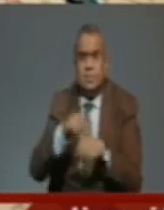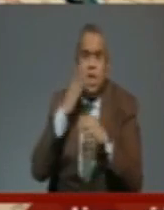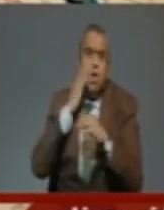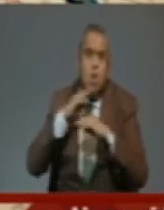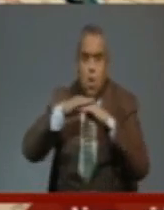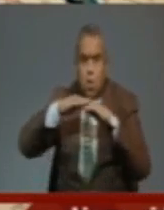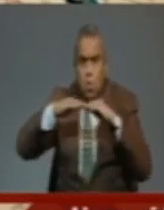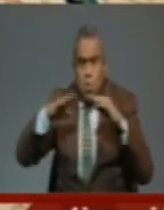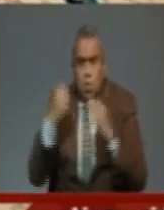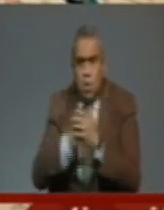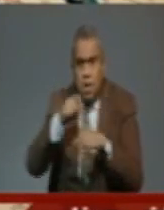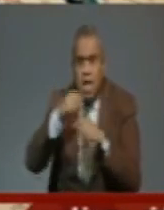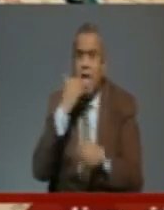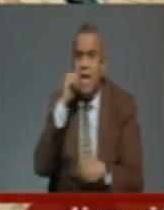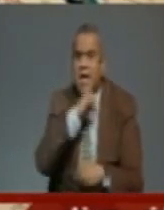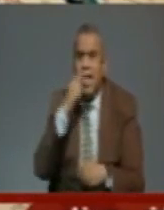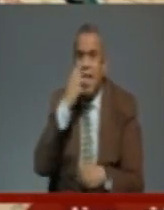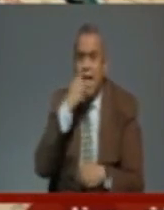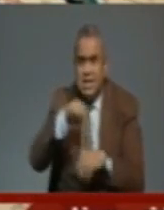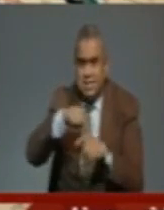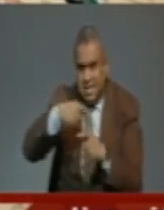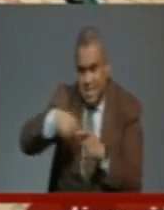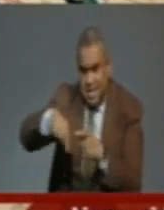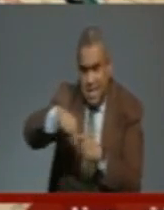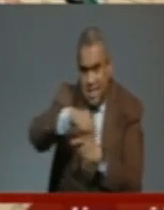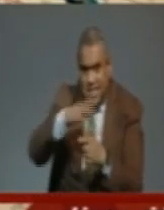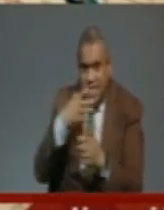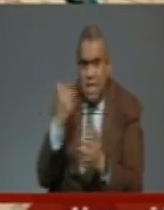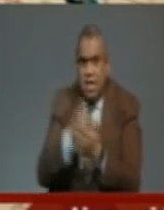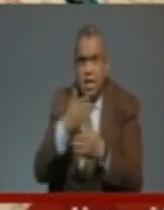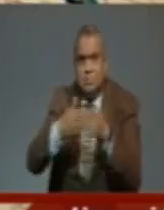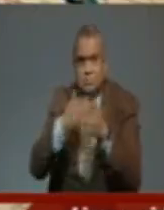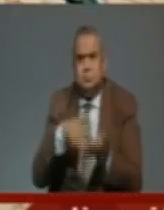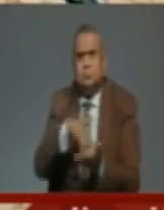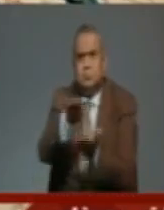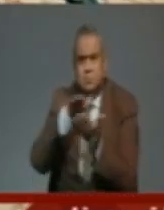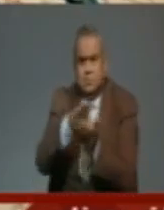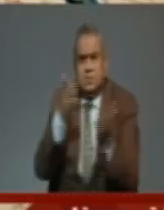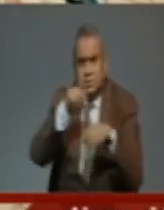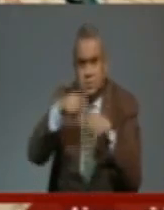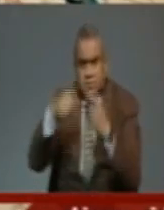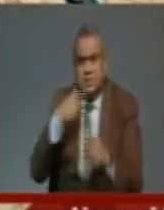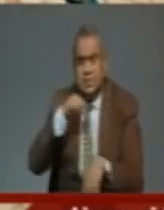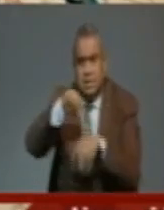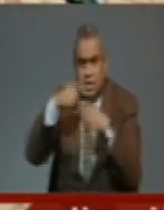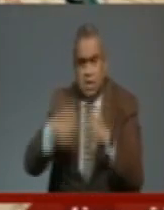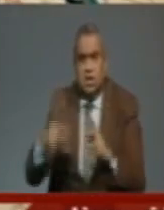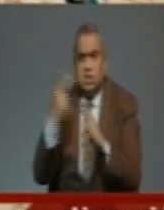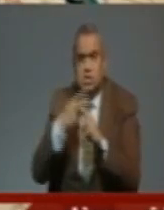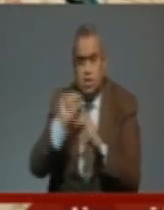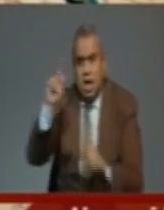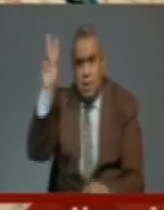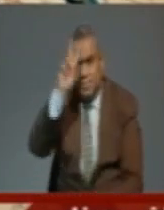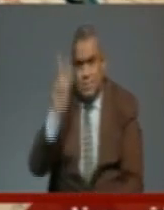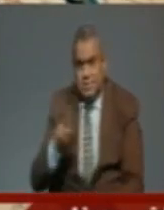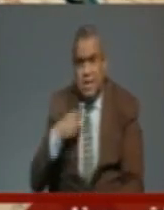منطقه الحسنه، منطقه نخل، منطقه التمد، هنا يحيي هذه المنطقه. اهالينا اللي موجودين في سيناء لما يبقى عندهم قطر بيربط